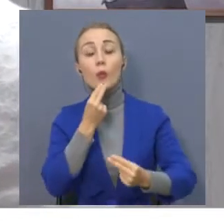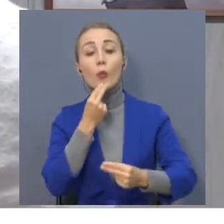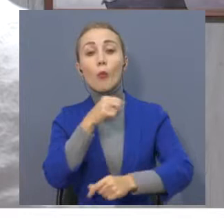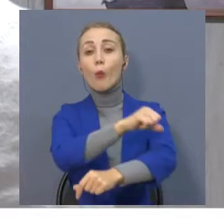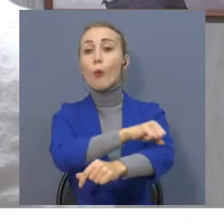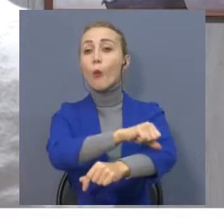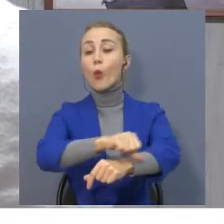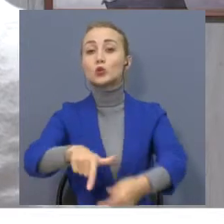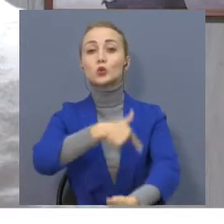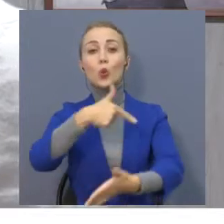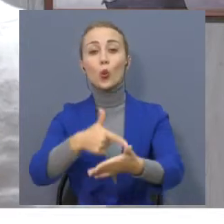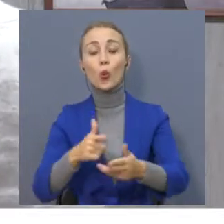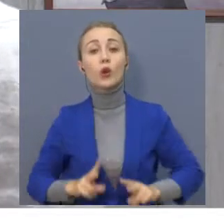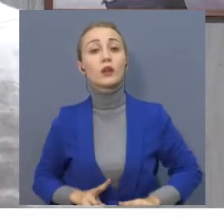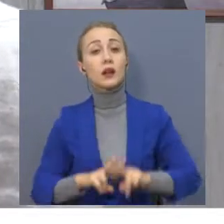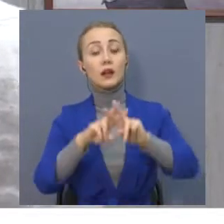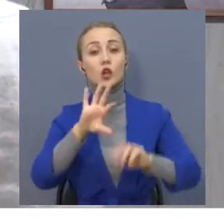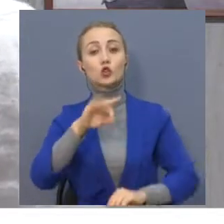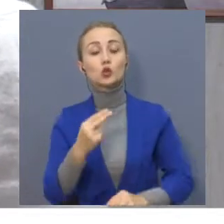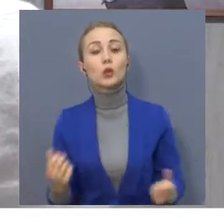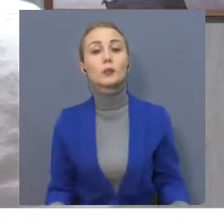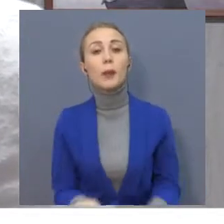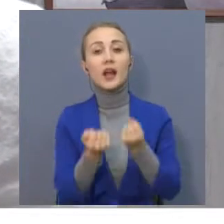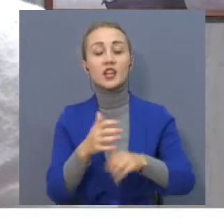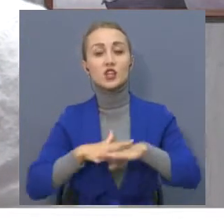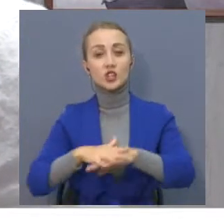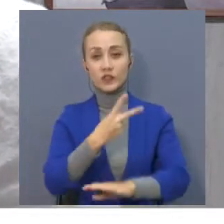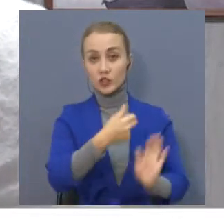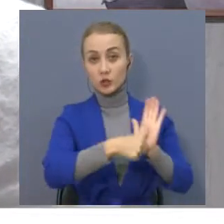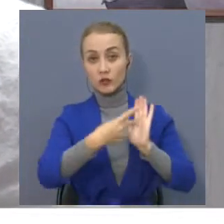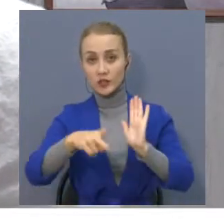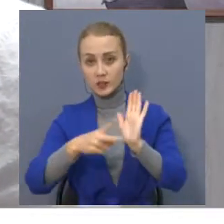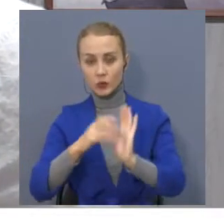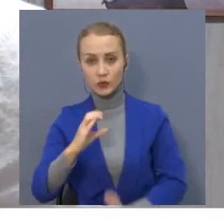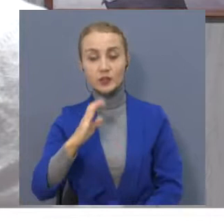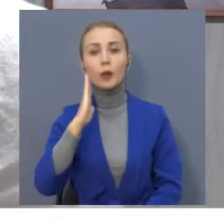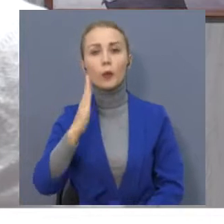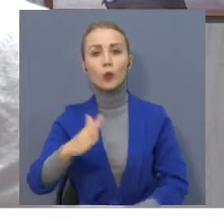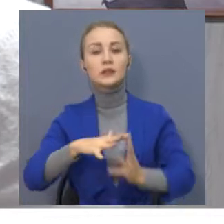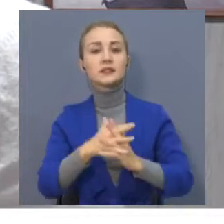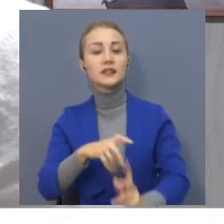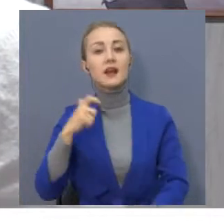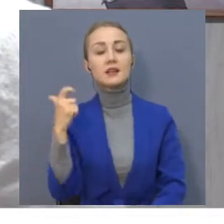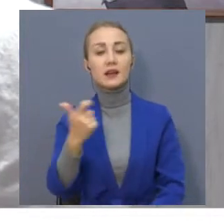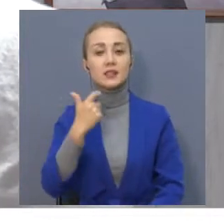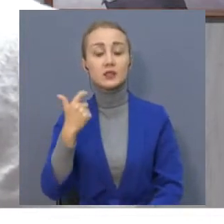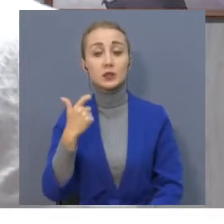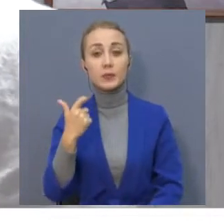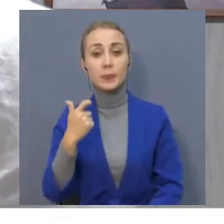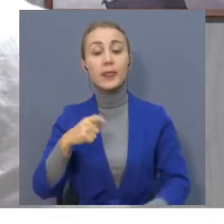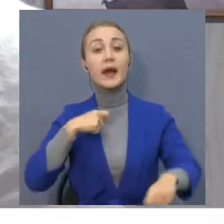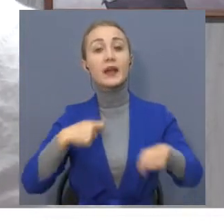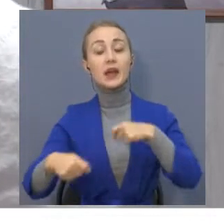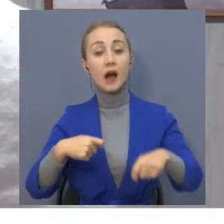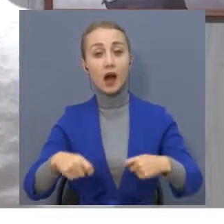халықты әлеуметтік қолдау аясында ағымдағы жылдың 26 және 27 қыркүйегінде Ақмола облысы ауыл